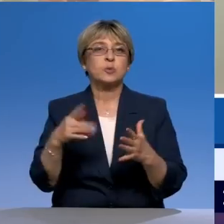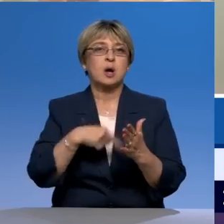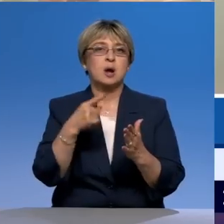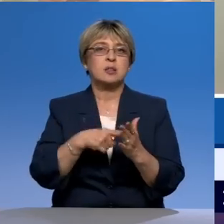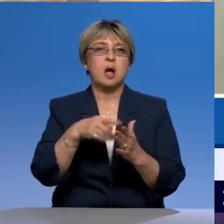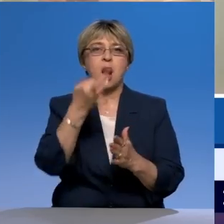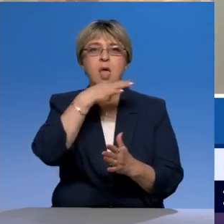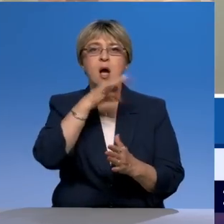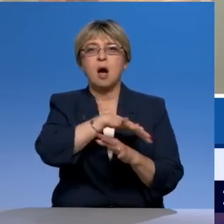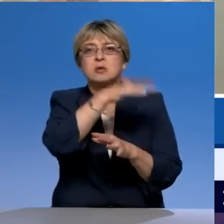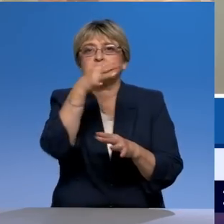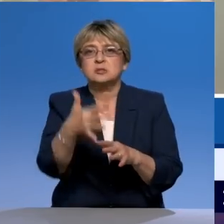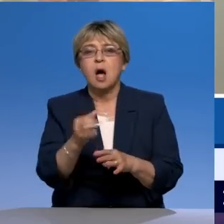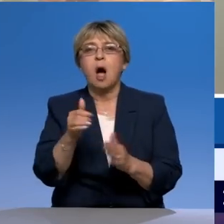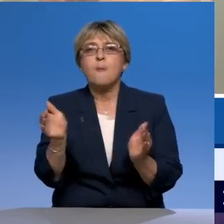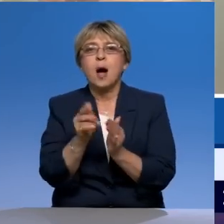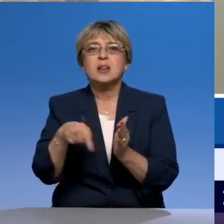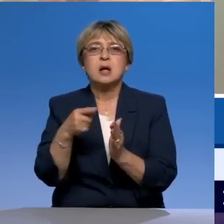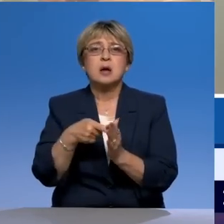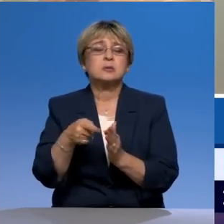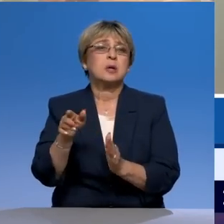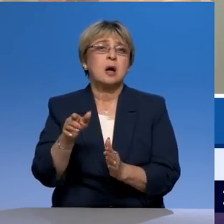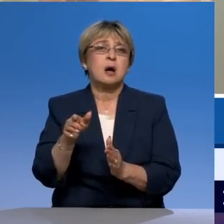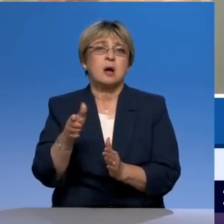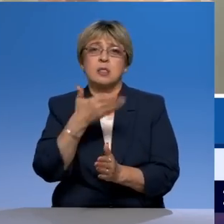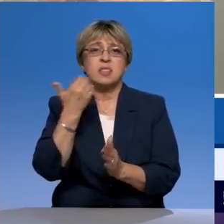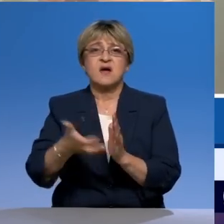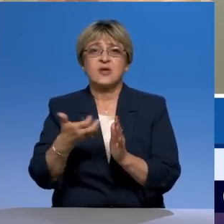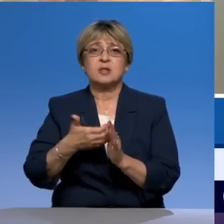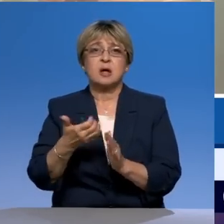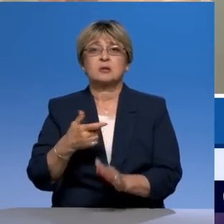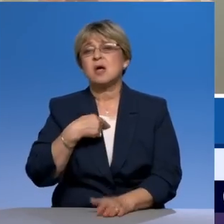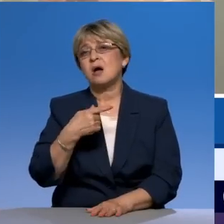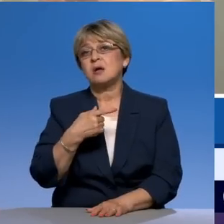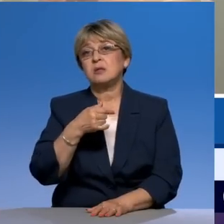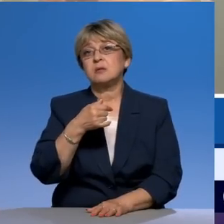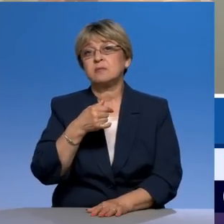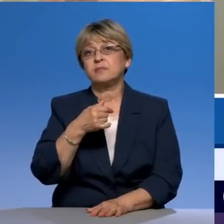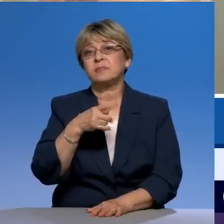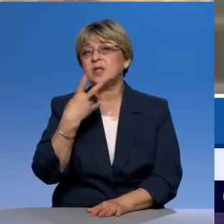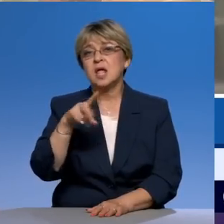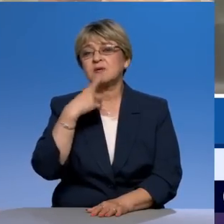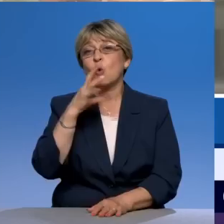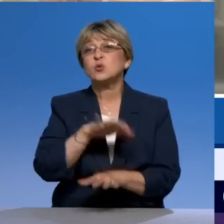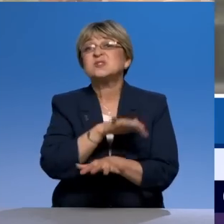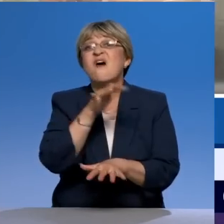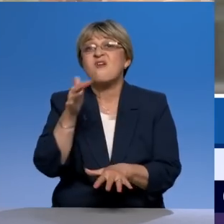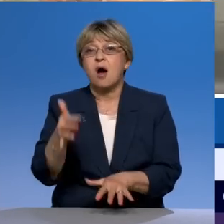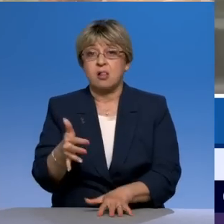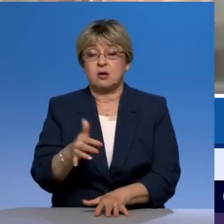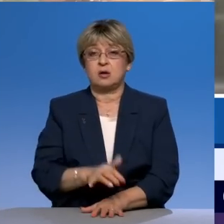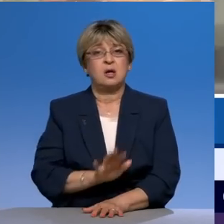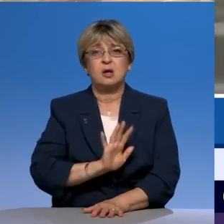а до там, не знаю, малых городов? Да нет, насчет завала я бы как бы постерегся сказать. Я не думаю, что где-то все